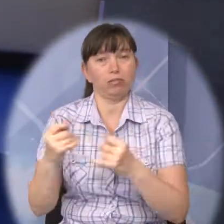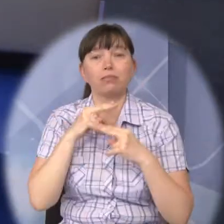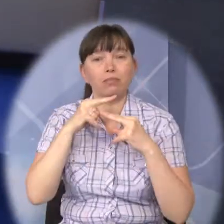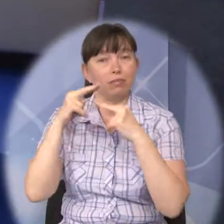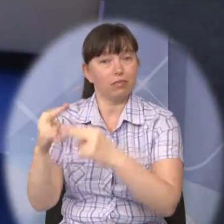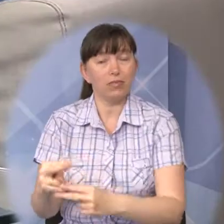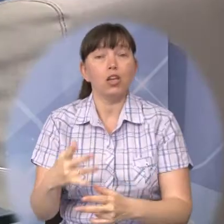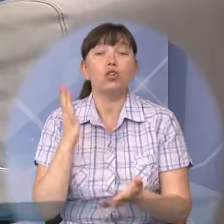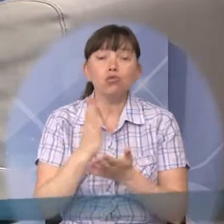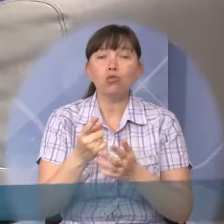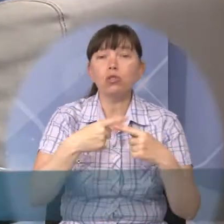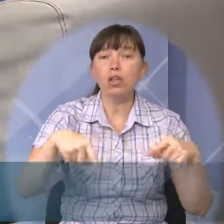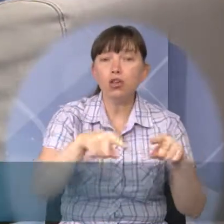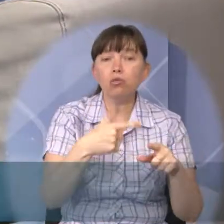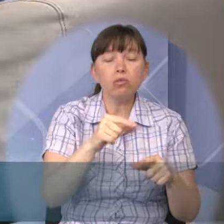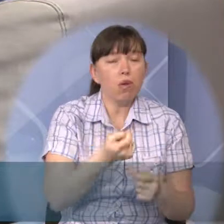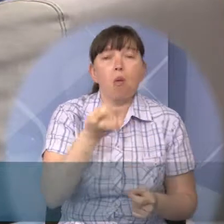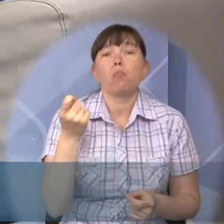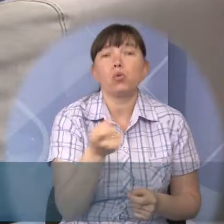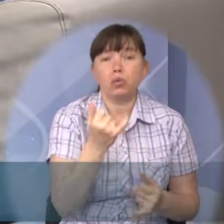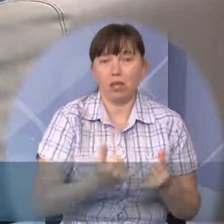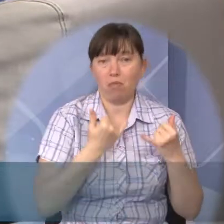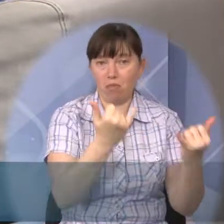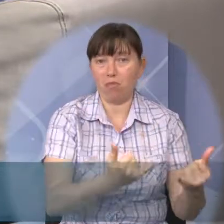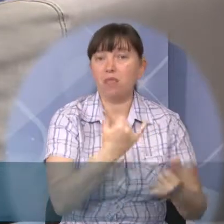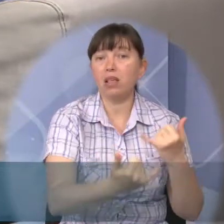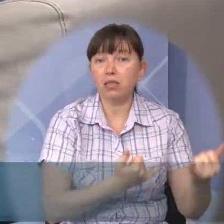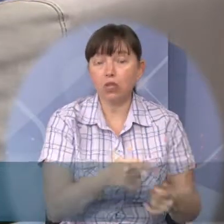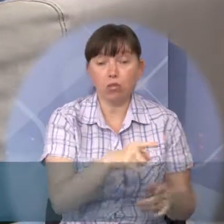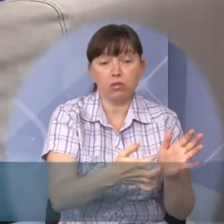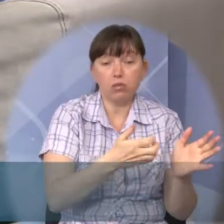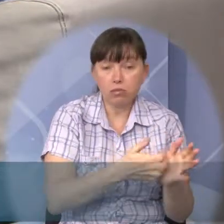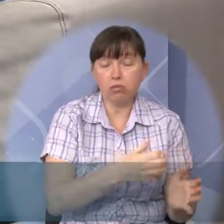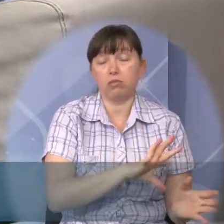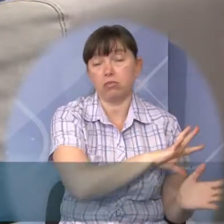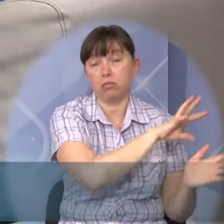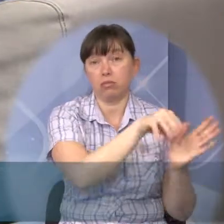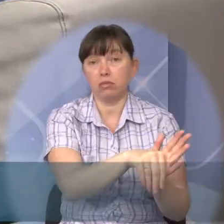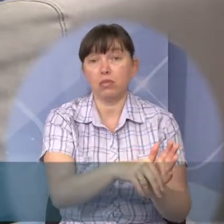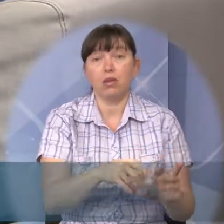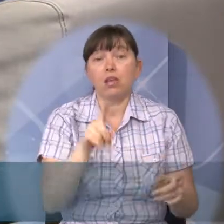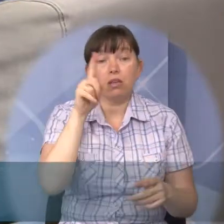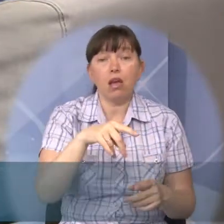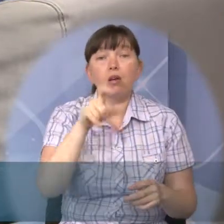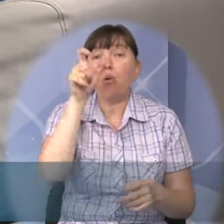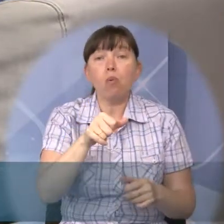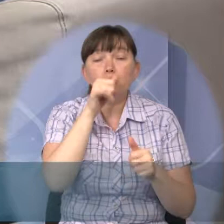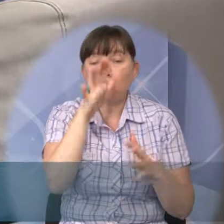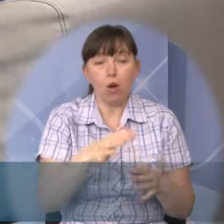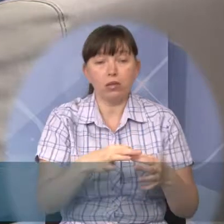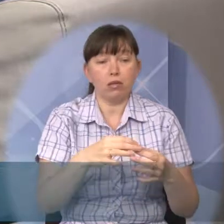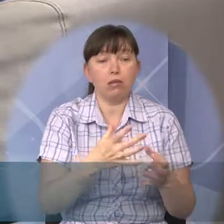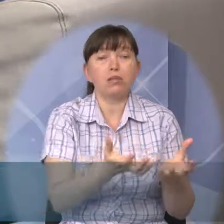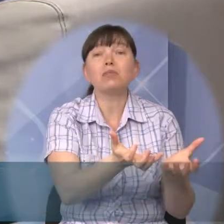și sunt regiuni unde sunt mai puțini prestatori. Respectiv, dacă nu există prestatori acolo, nici omul nu prea poate